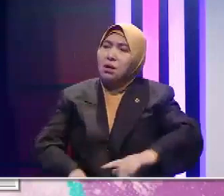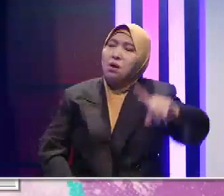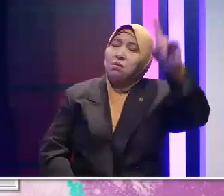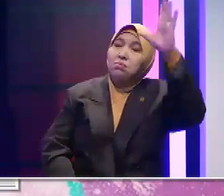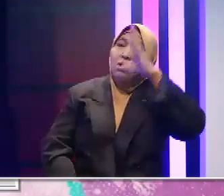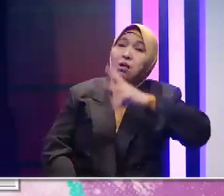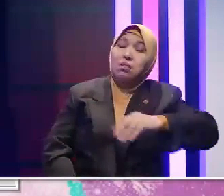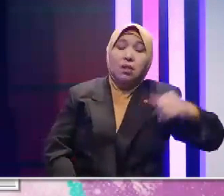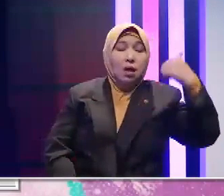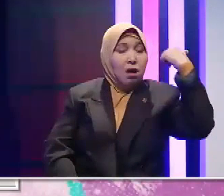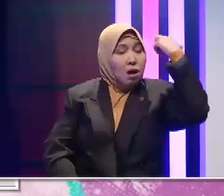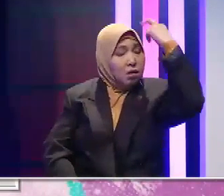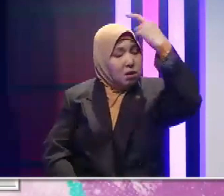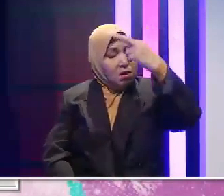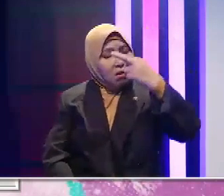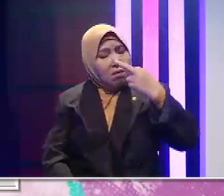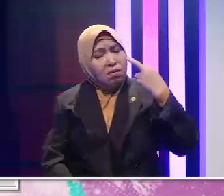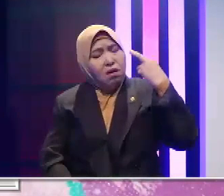ورسوله